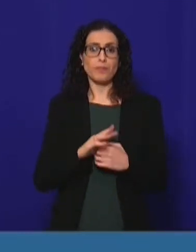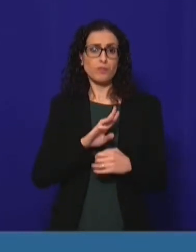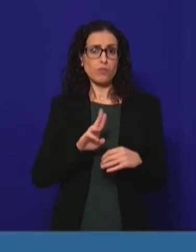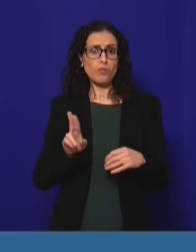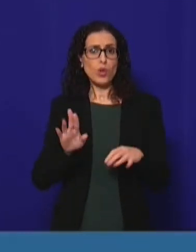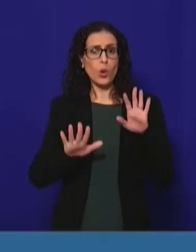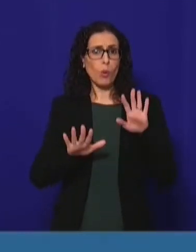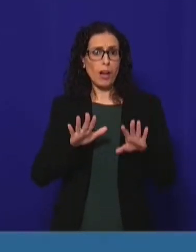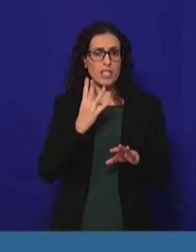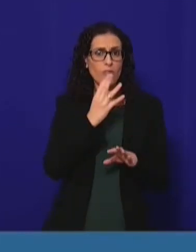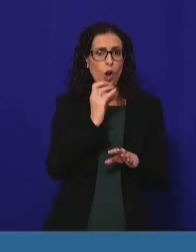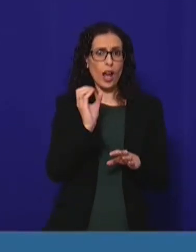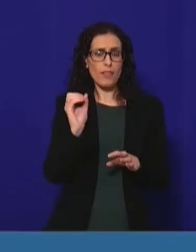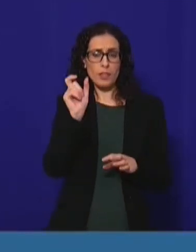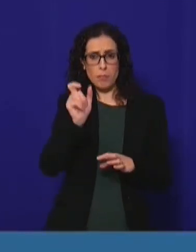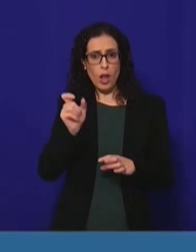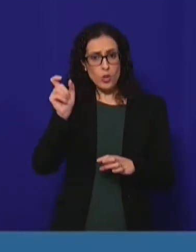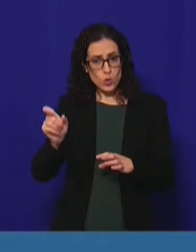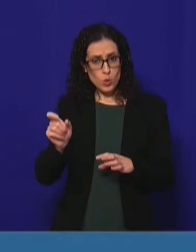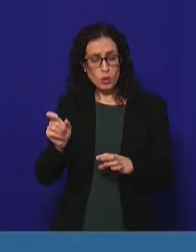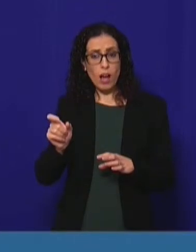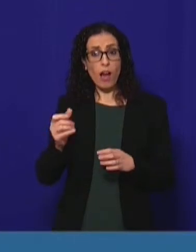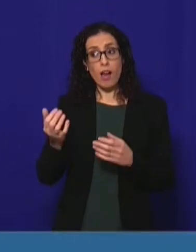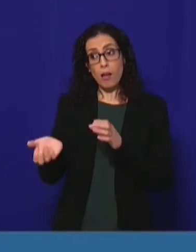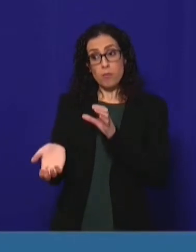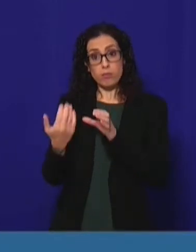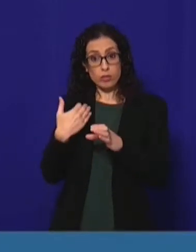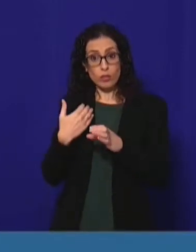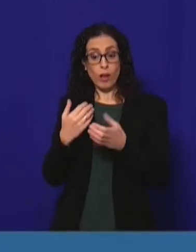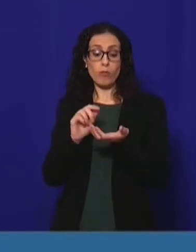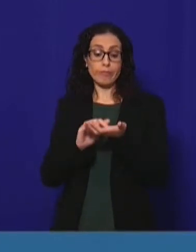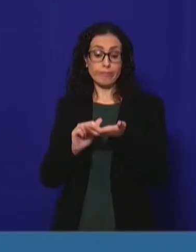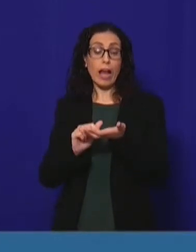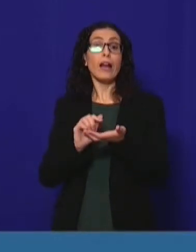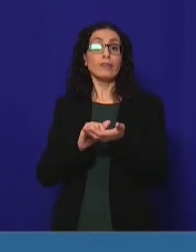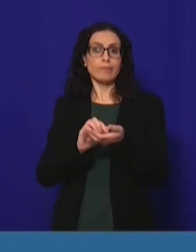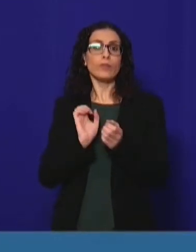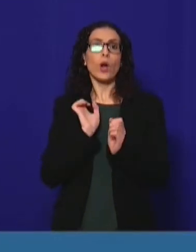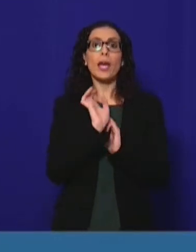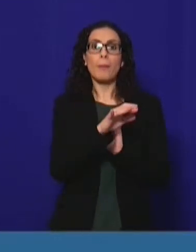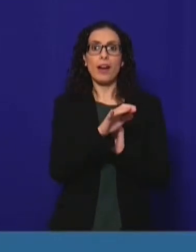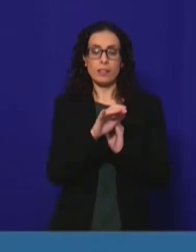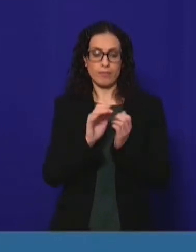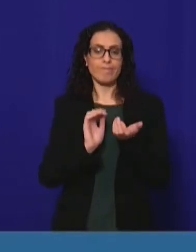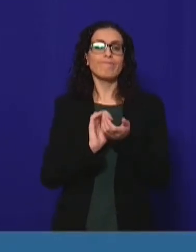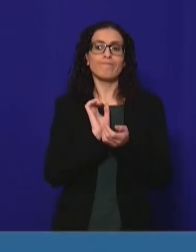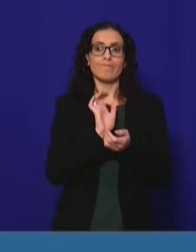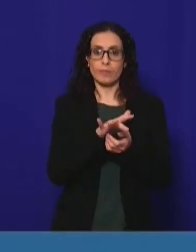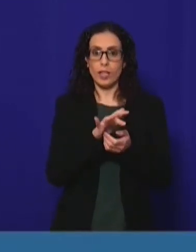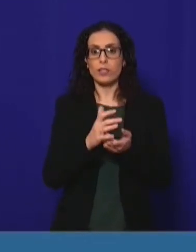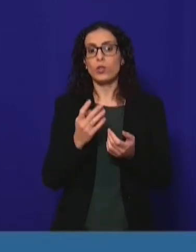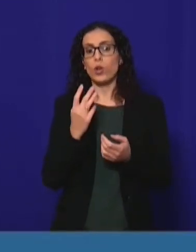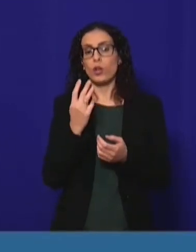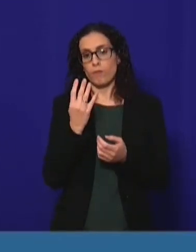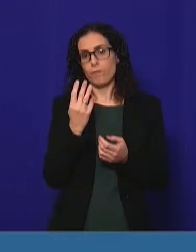daħlu l-kodu allura ħarġu il-messaġġi u l-alerts fuq il-mobiles ta' dawk in-nies li kienu f'kuntatt magħhom.